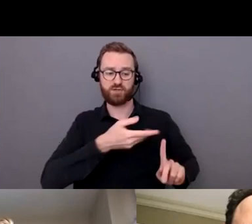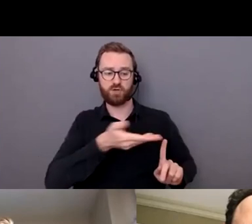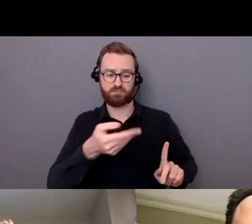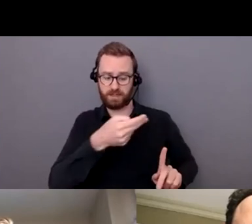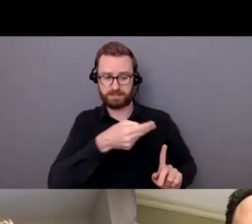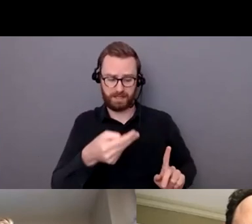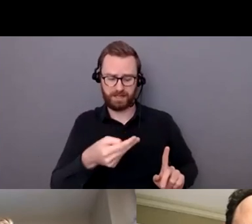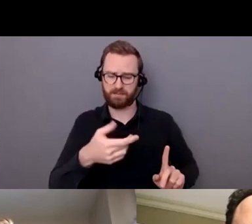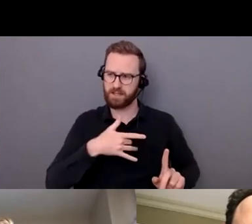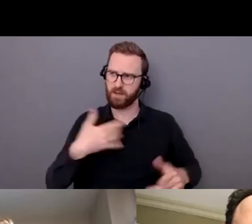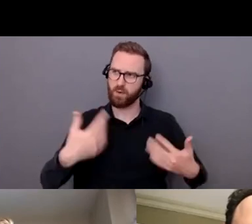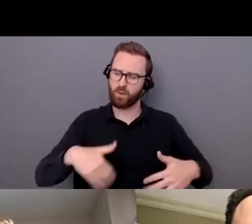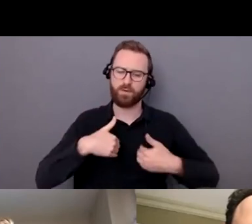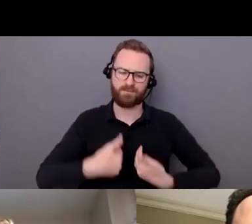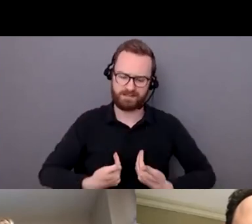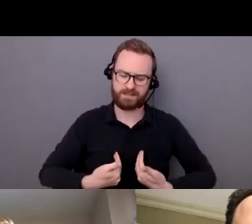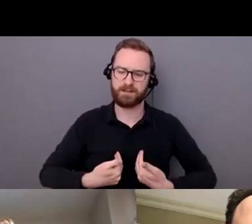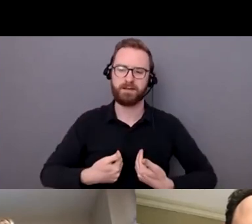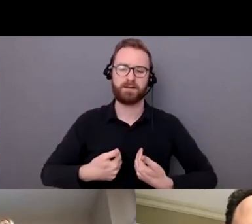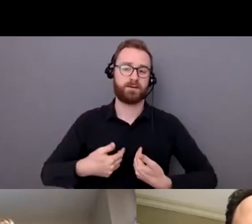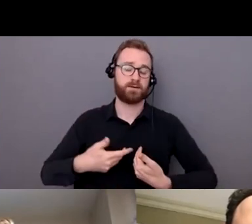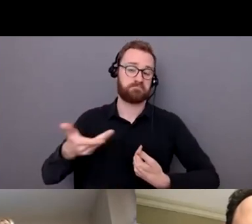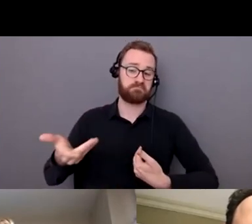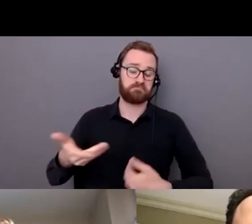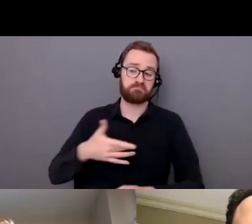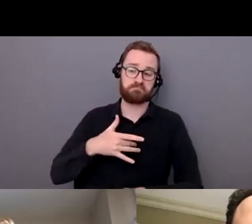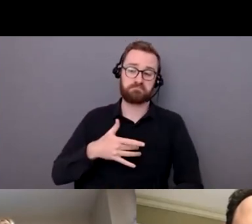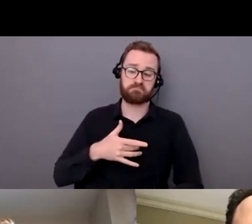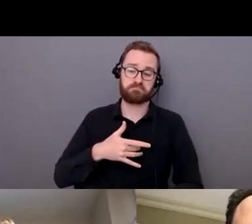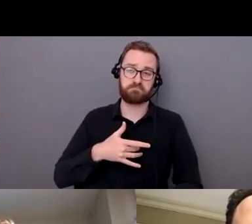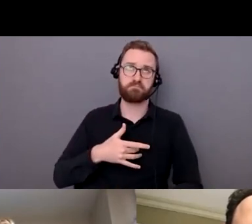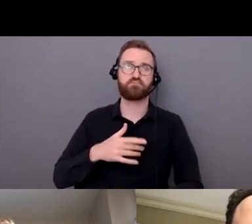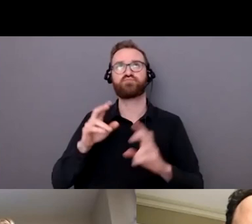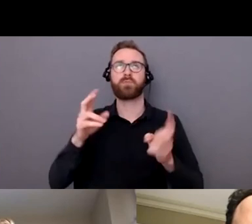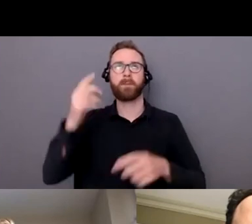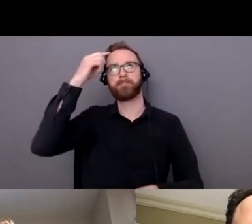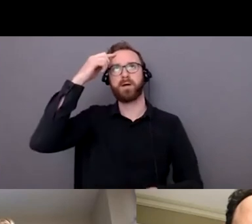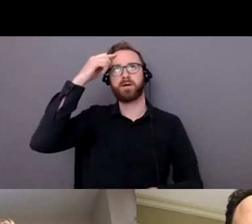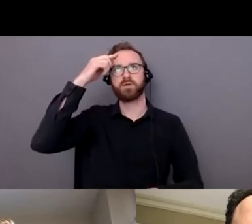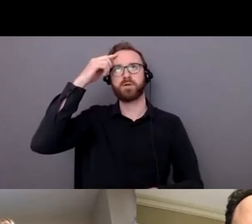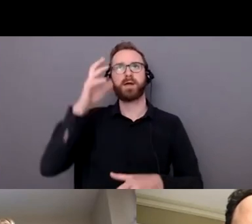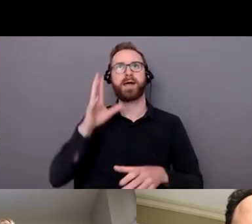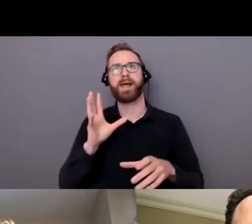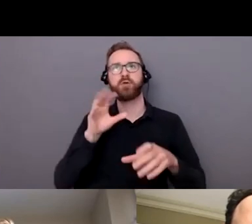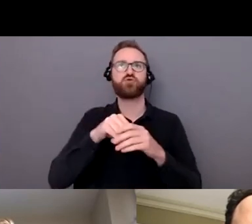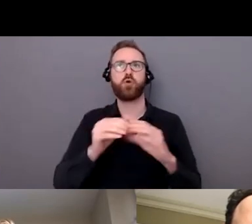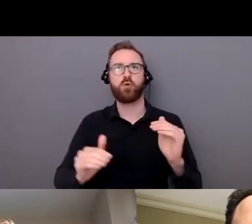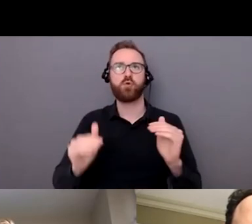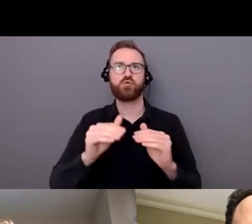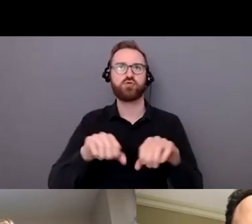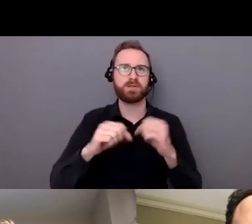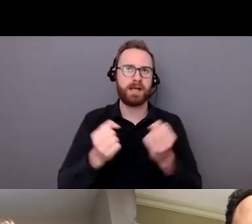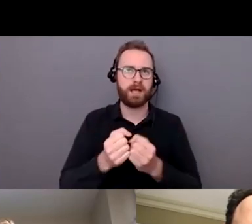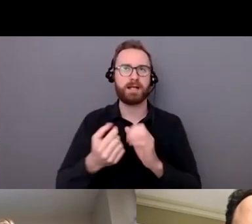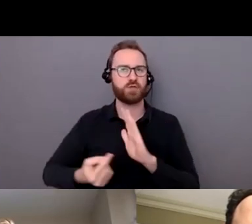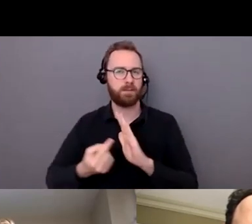de handicap, est-ce que cette fatigue-là, moi, on pensait plus à la question de l'exclusion sociale, l'isolement social, mais là, est-ce